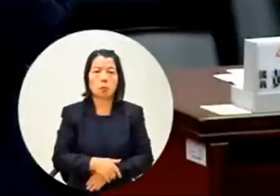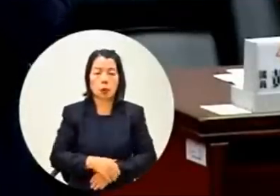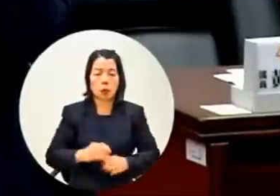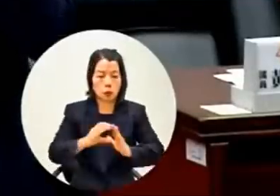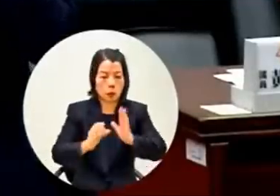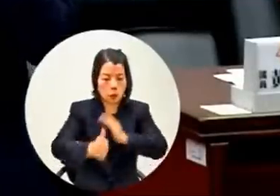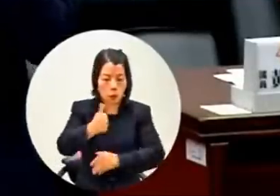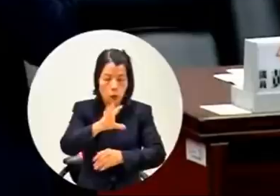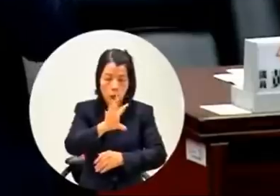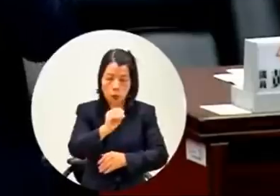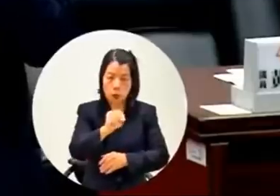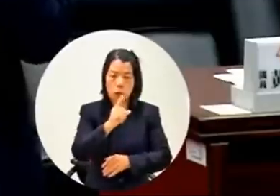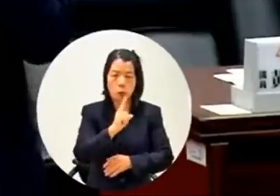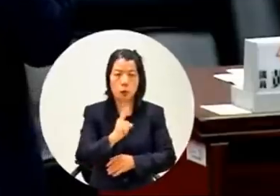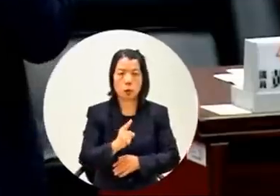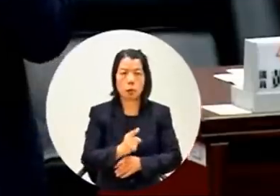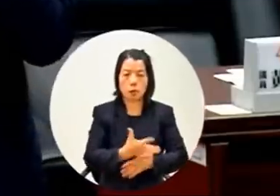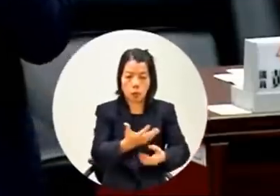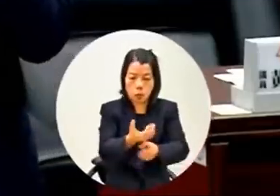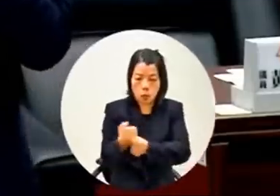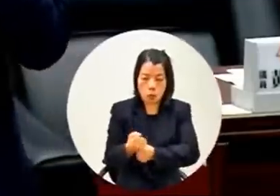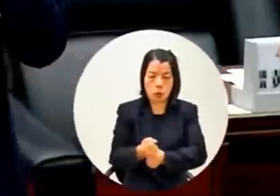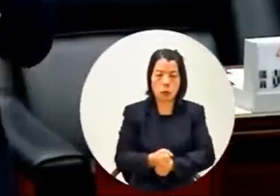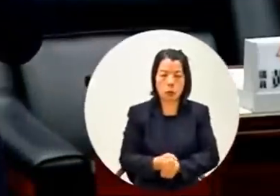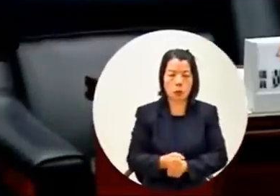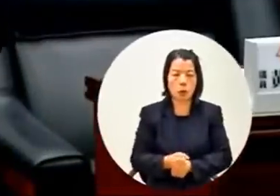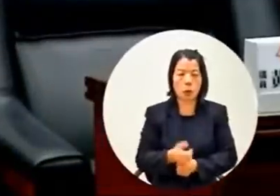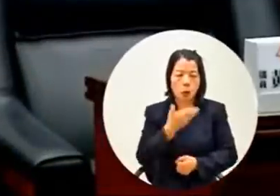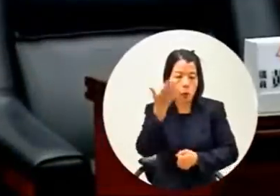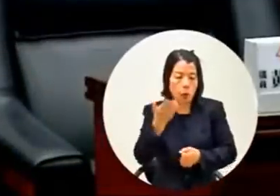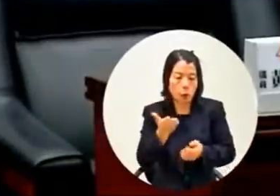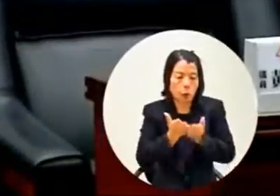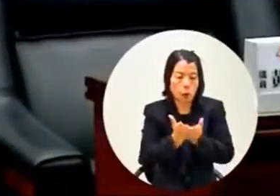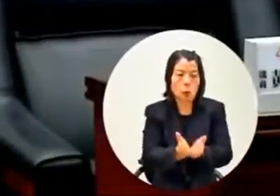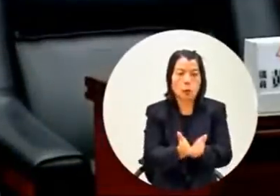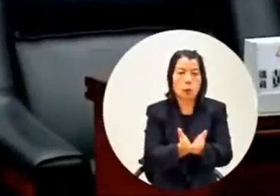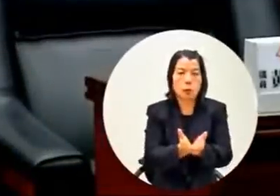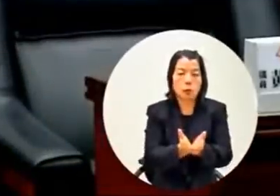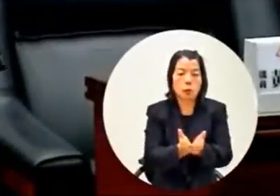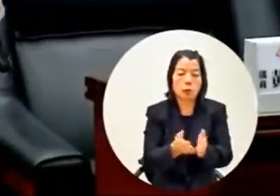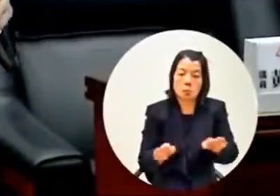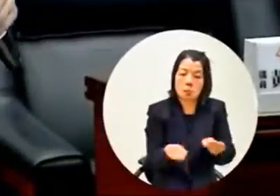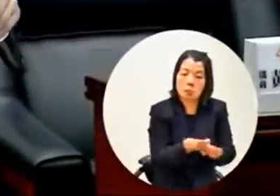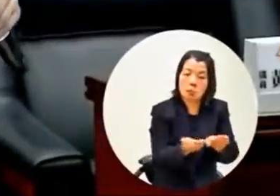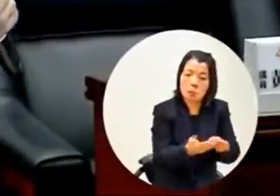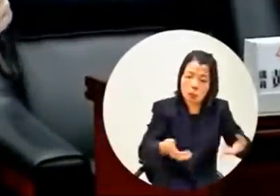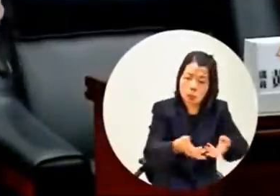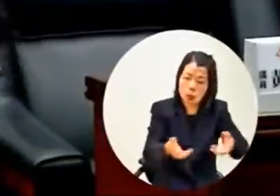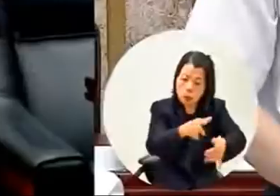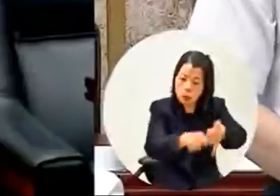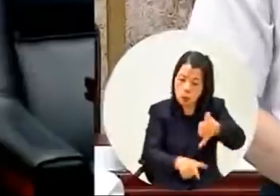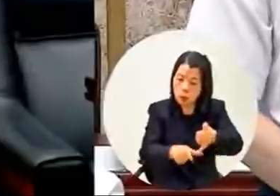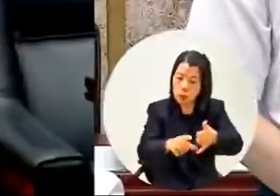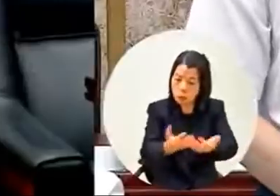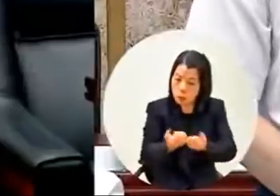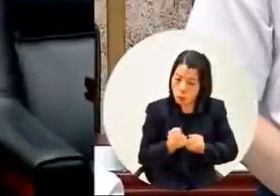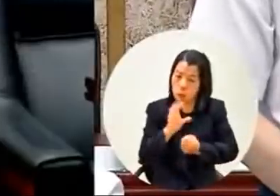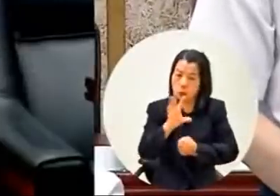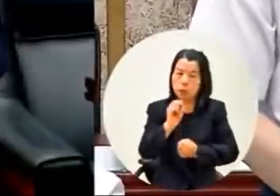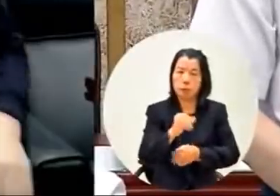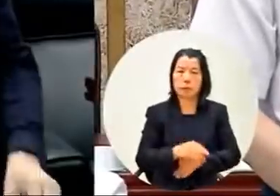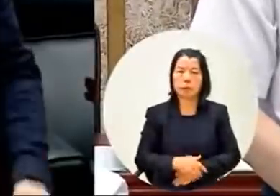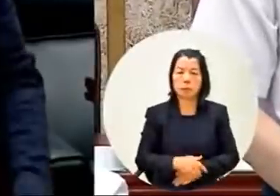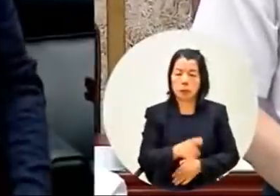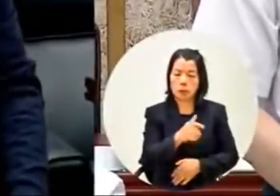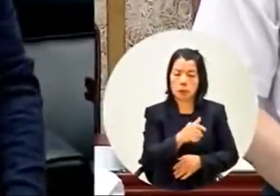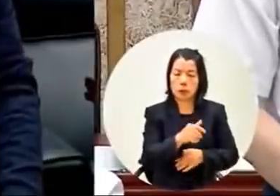有收到整个游艇码头 BOT 的开发案？有还是没有？请局长答复一下。 请黄代理局长答复。 谢谢黄议员。